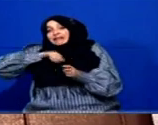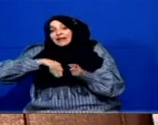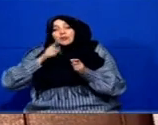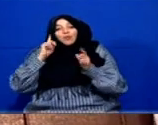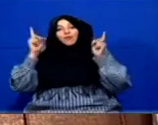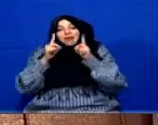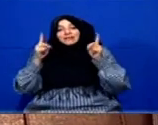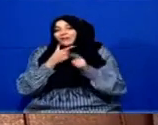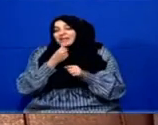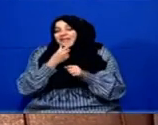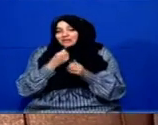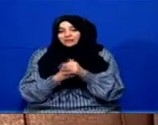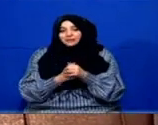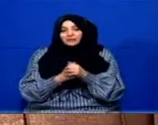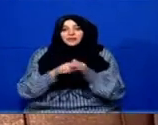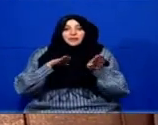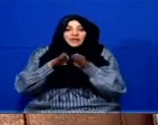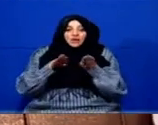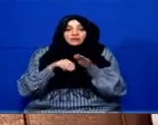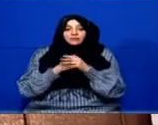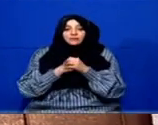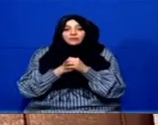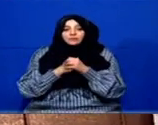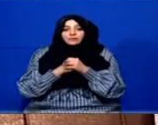وهكذا هذه الطريقه